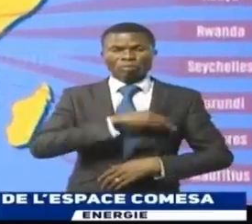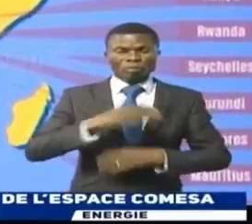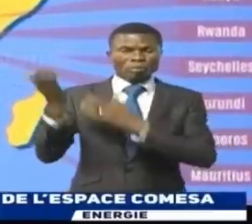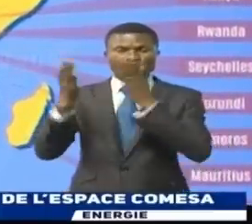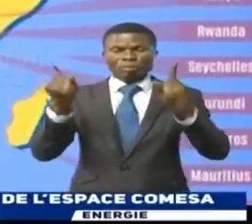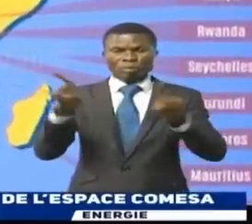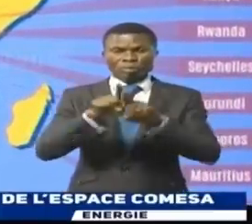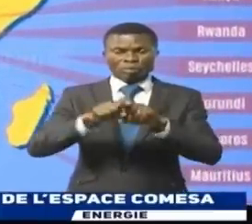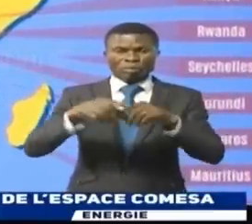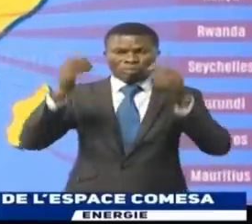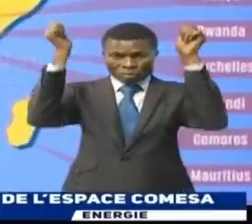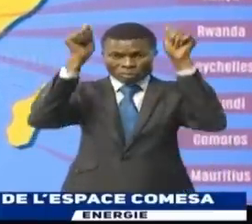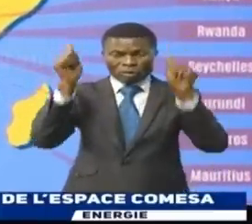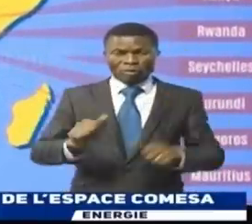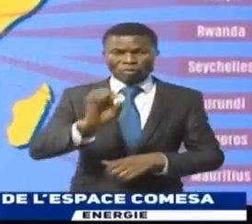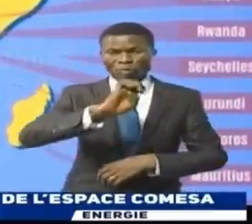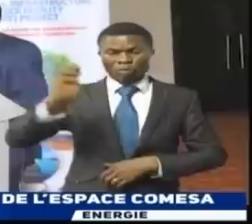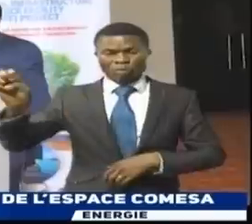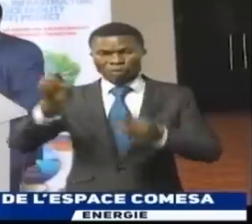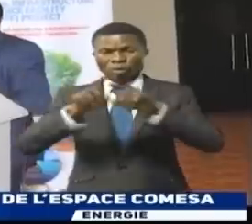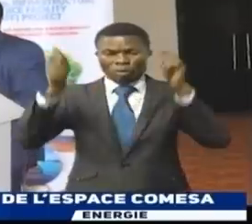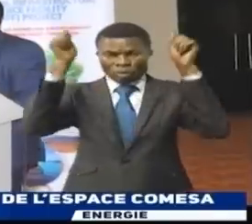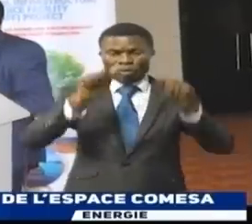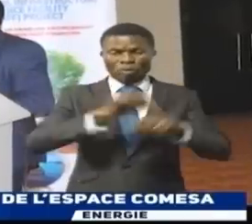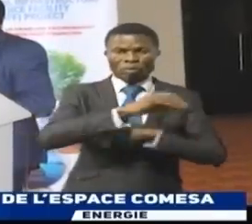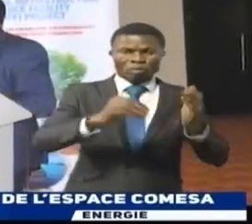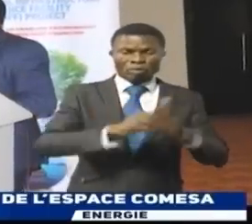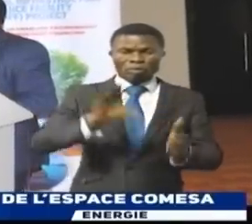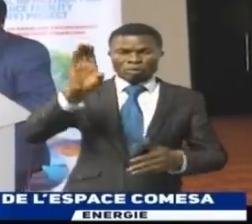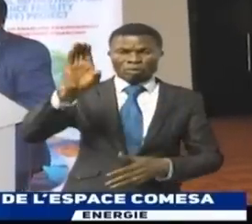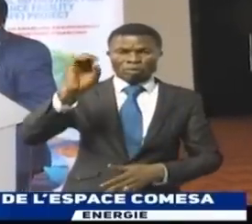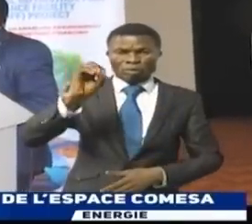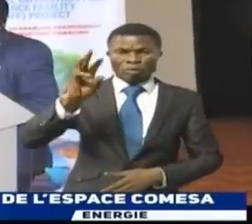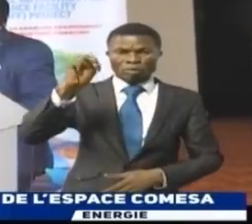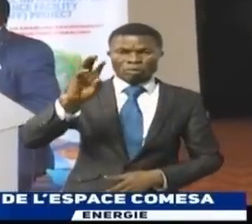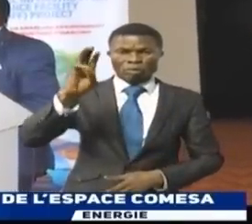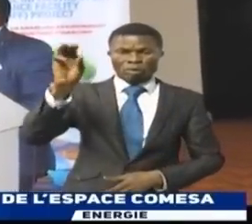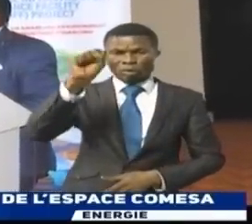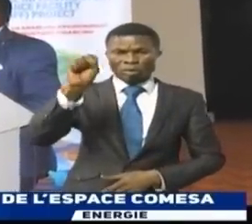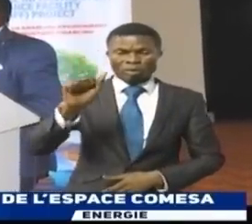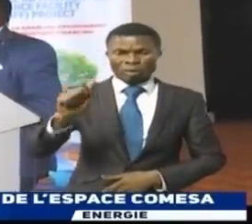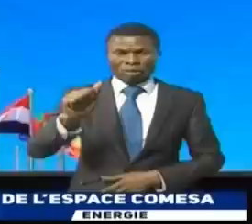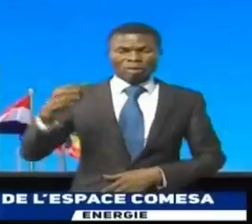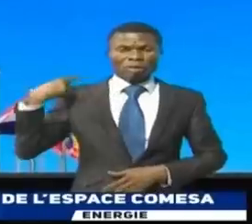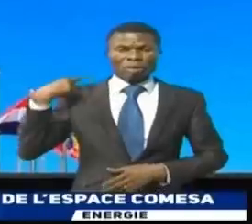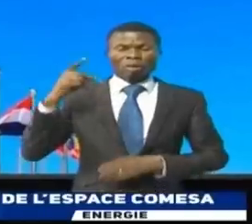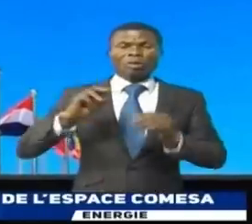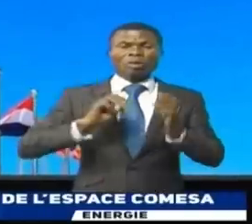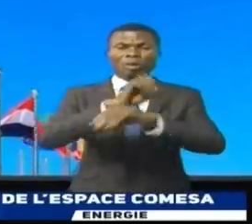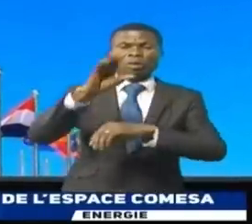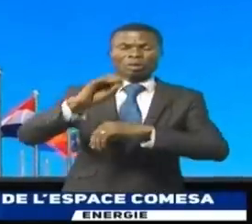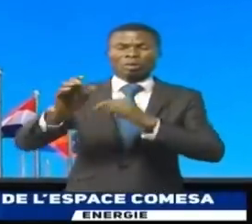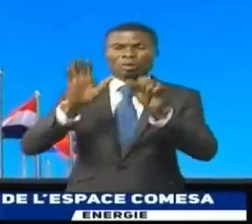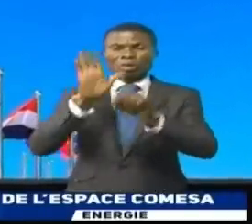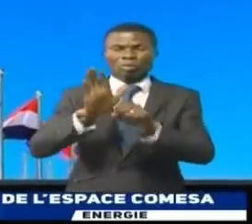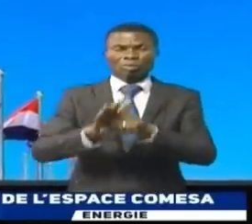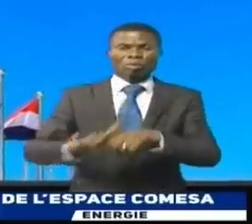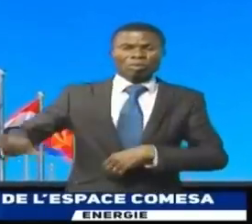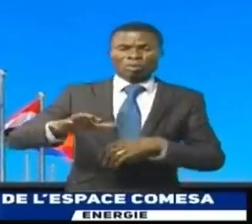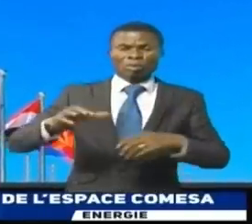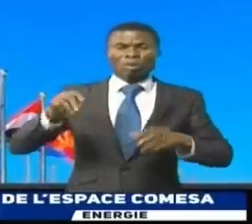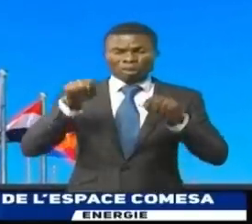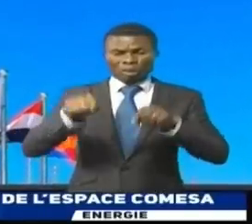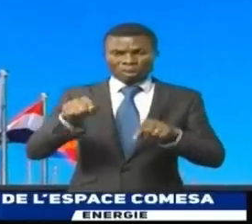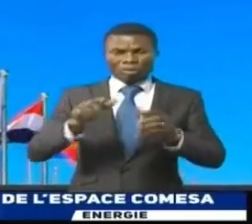de l'Afrique de l'Est et de l'Afrique australe, COMESA. En ligne de mire, les délégués de différents pays membres du COMESA